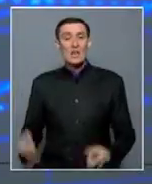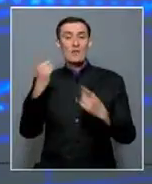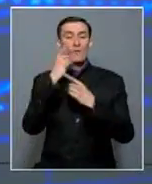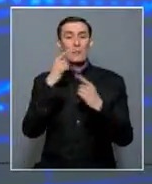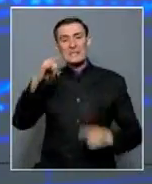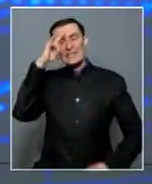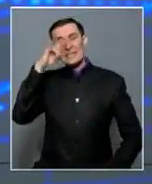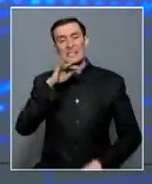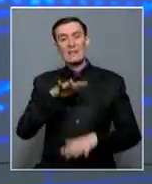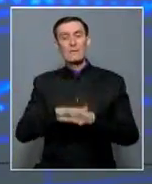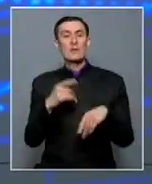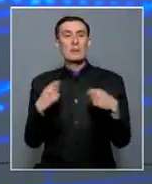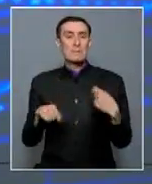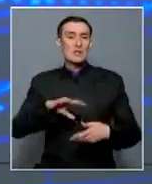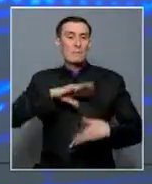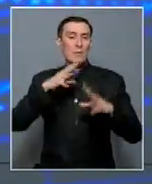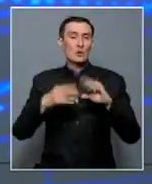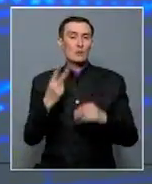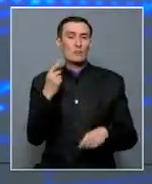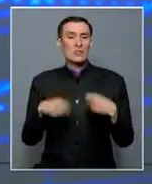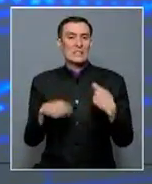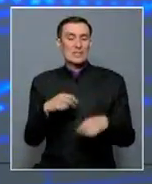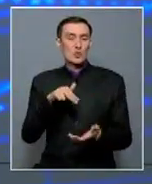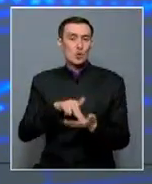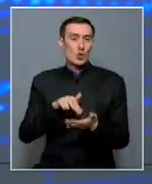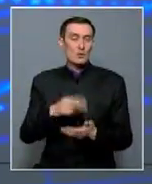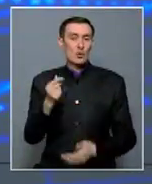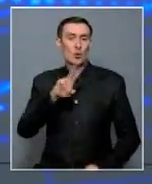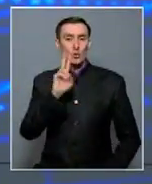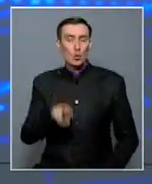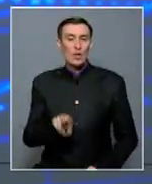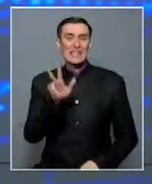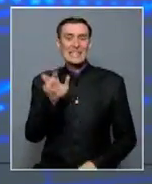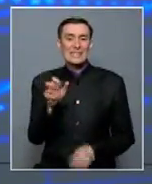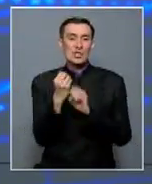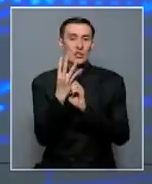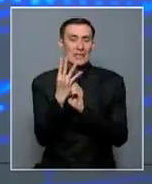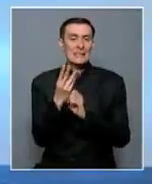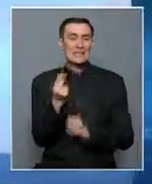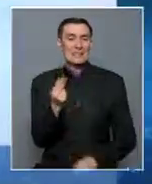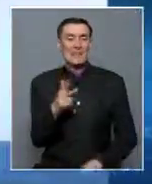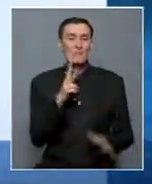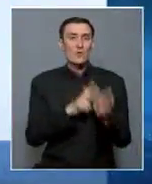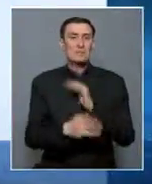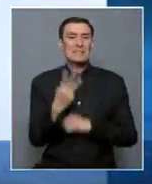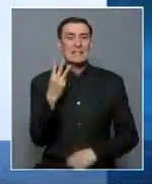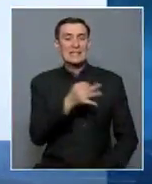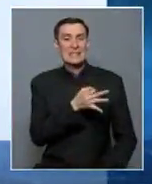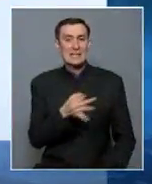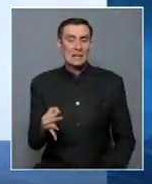Информация с казахстанской фондовой биржи. По итогам двух сессий среднедельный курс составил 314,83 тенге